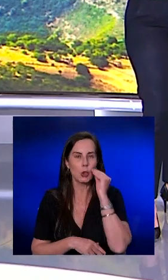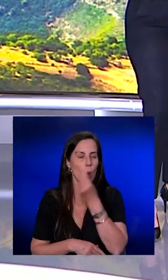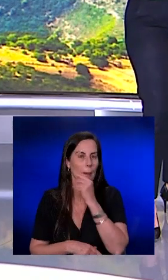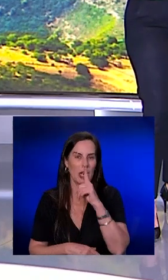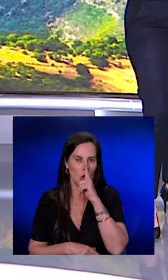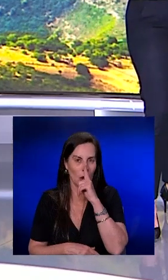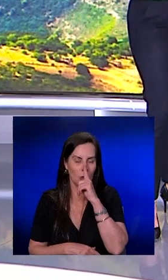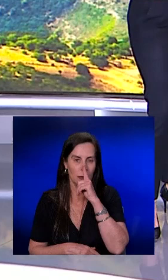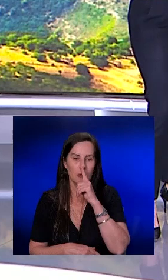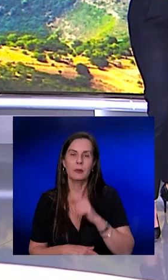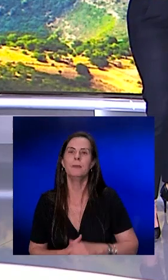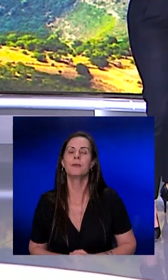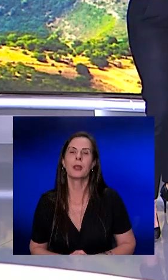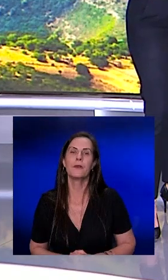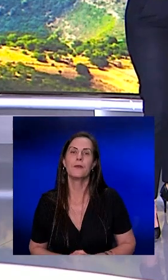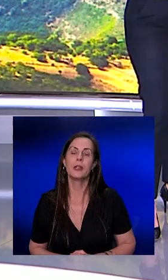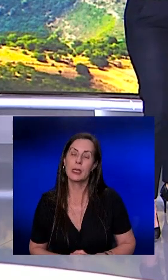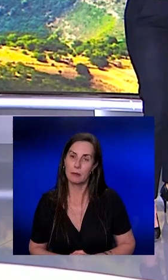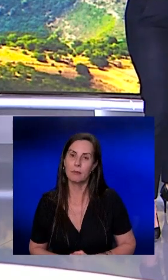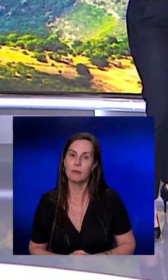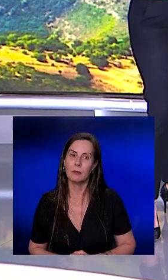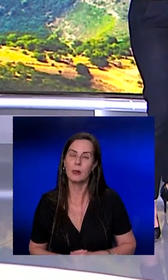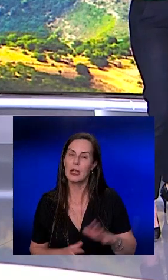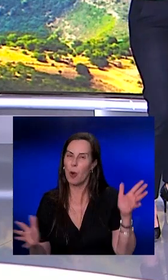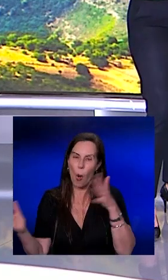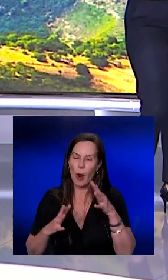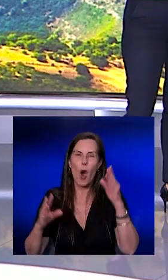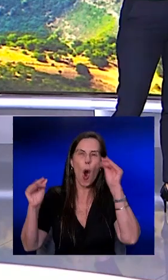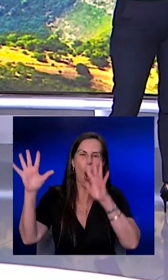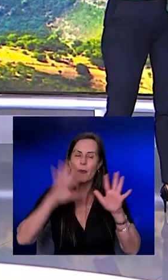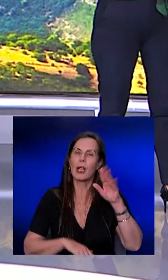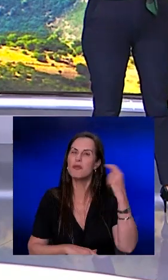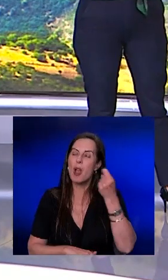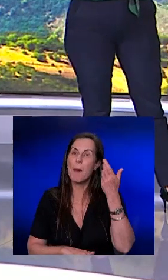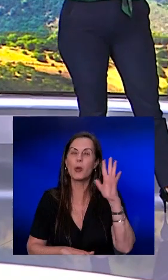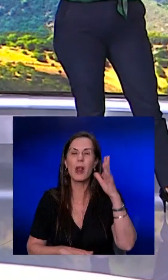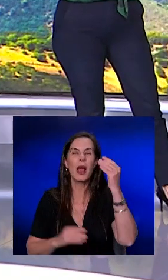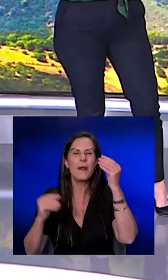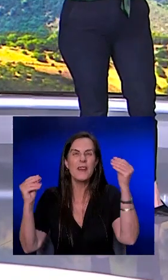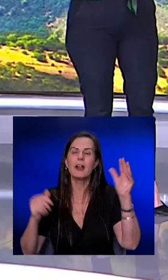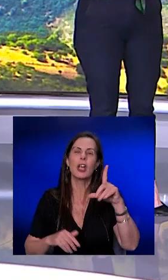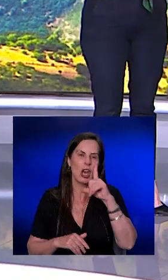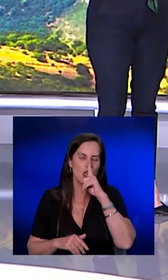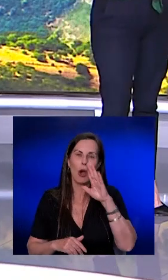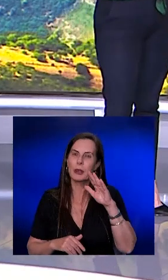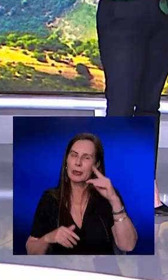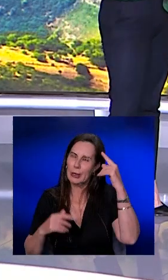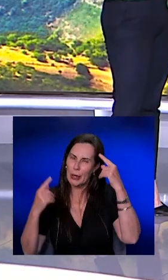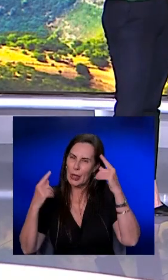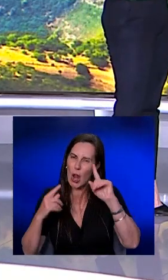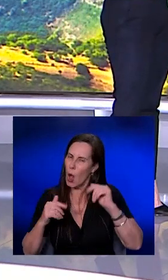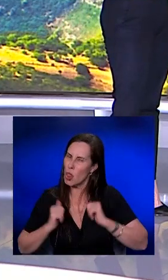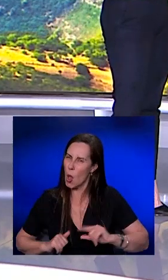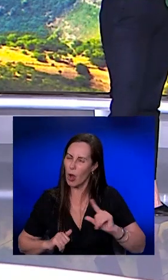הצהריים, במהלך הצהריים, וזה אומר שזה יישבר עם רוחות, עם אובר, גם בשבת יכול להיות קצת אביך, אז יום ראשון יהיה יום כזה קצת פחות נוח,